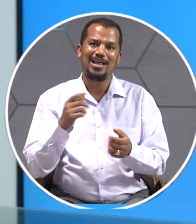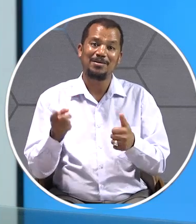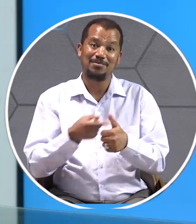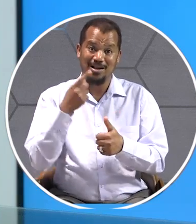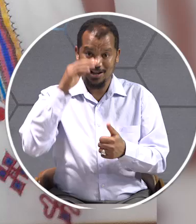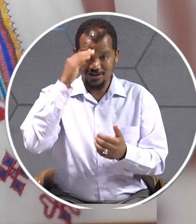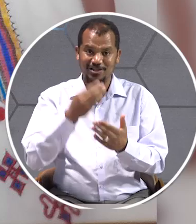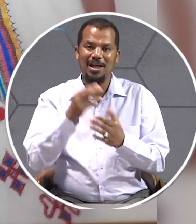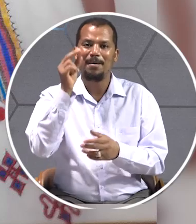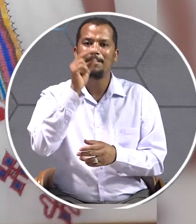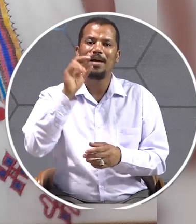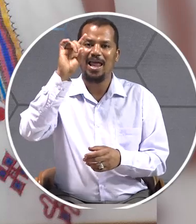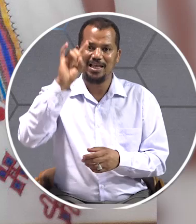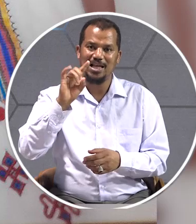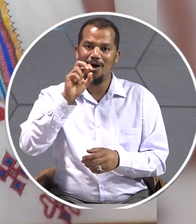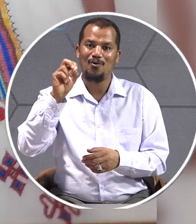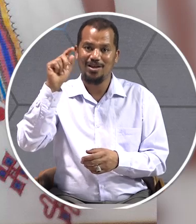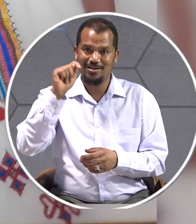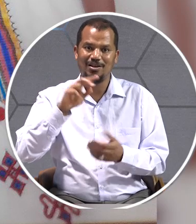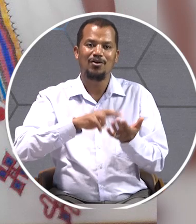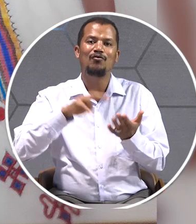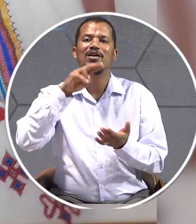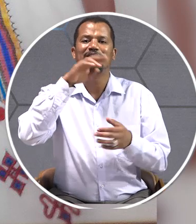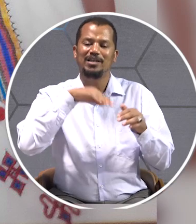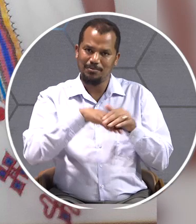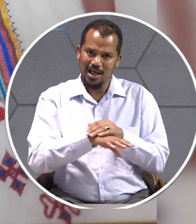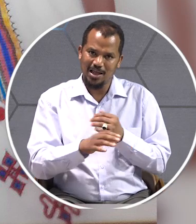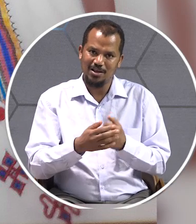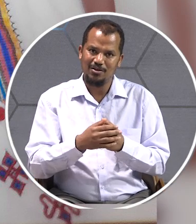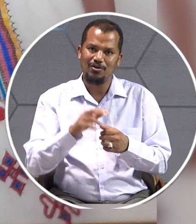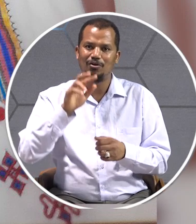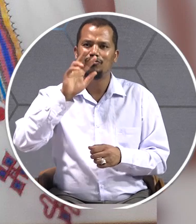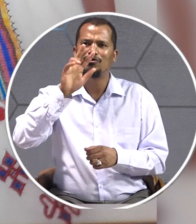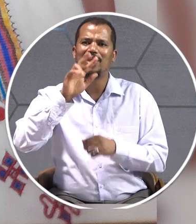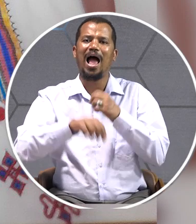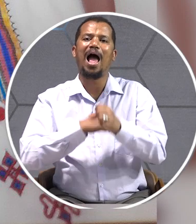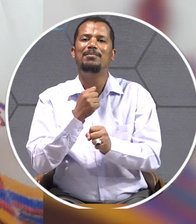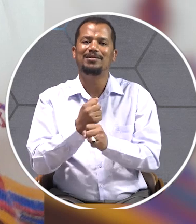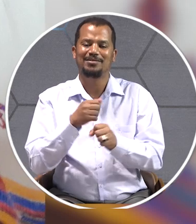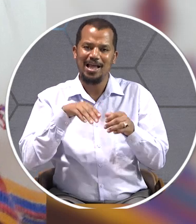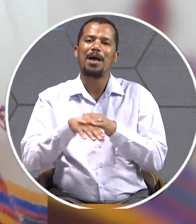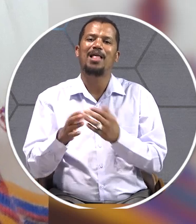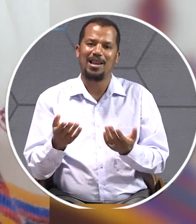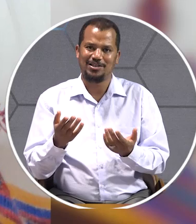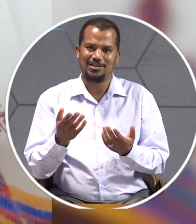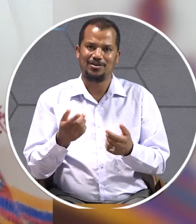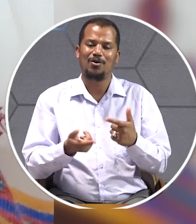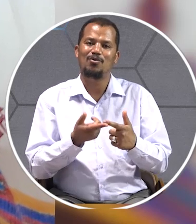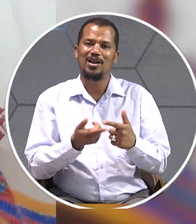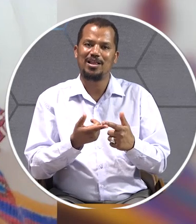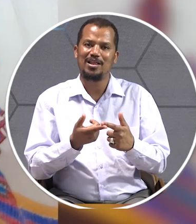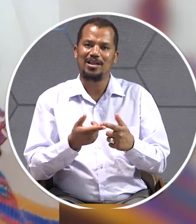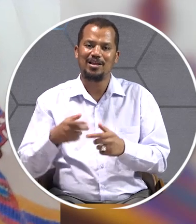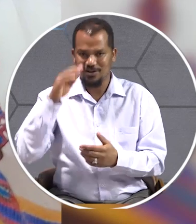የመጀመሪያ ልጄ ቤዛይት ዩኒቨርሲቲ ጆይን አድርጋለች። ወደ 3ኛ ዓመት እየሄደች ነው።